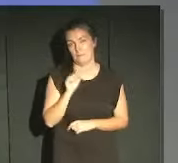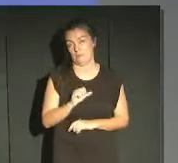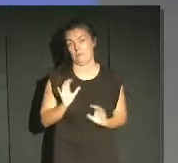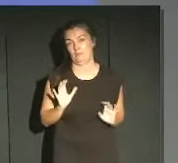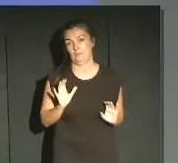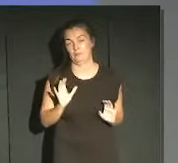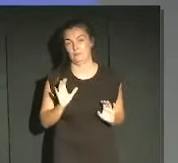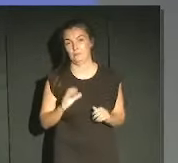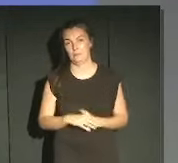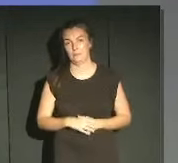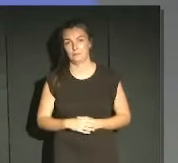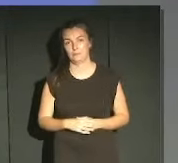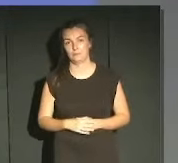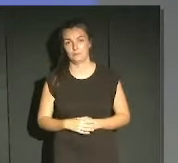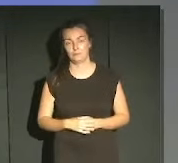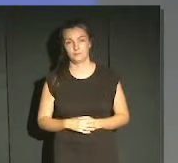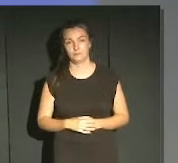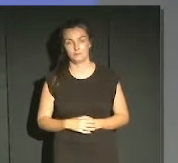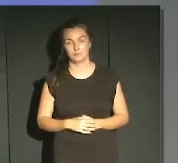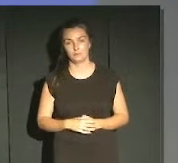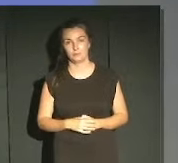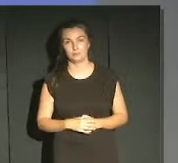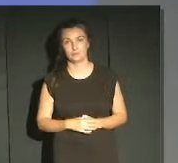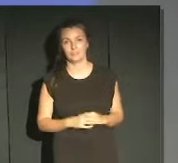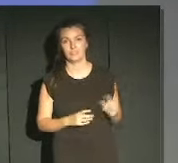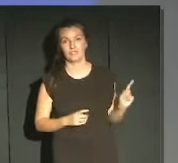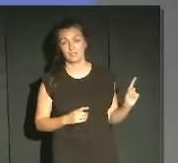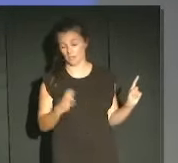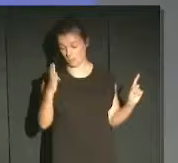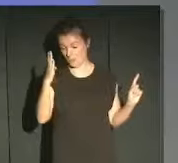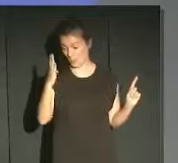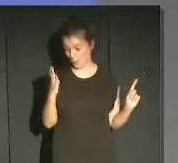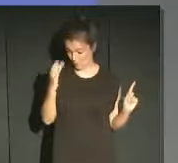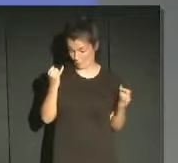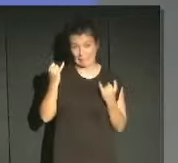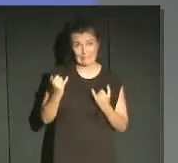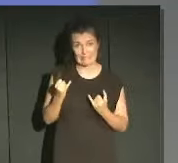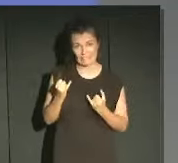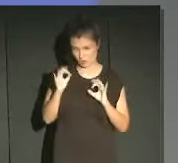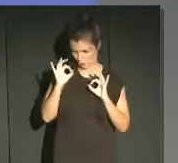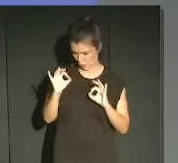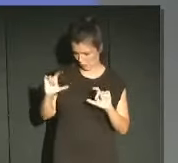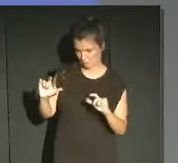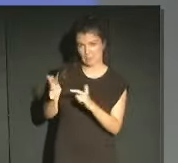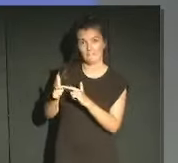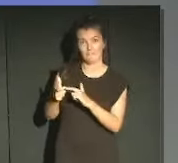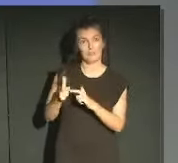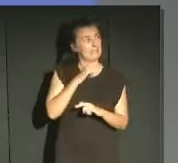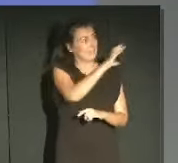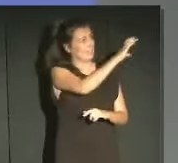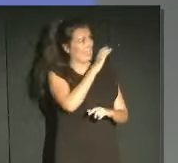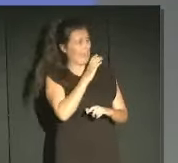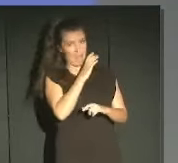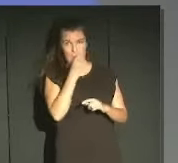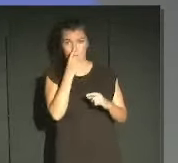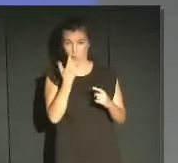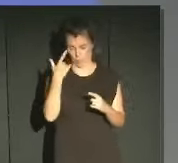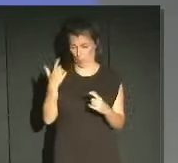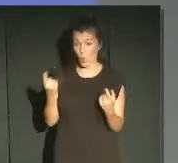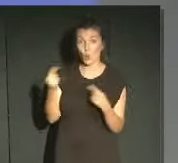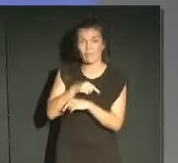catastrophiques peuvent aller à l'encontre des besoins objectifs d'un territoire